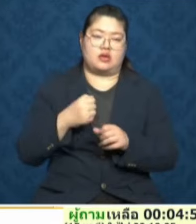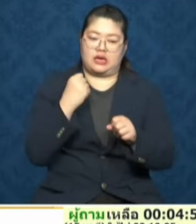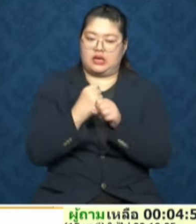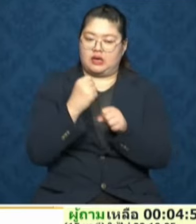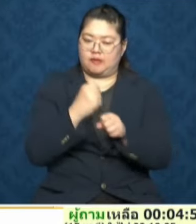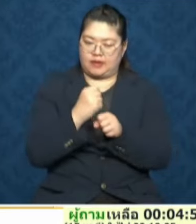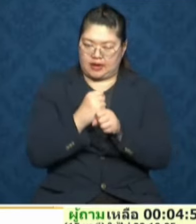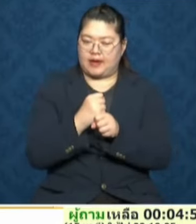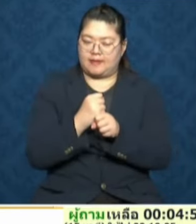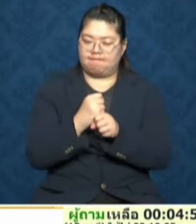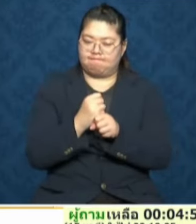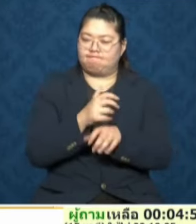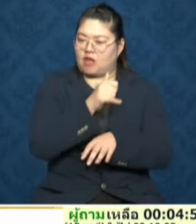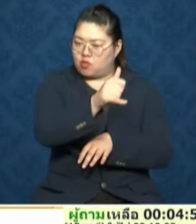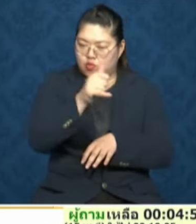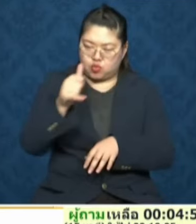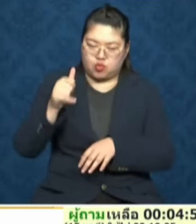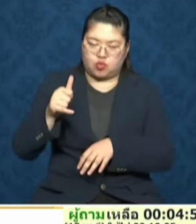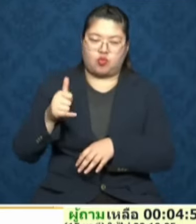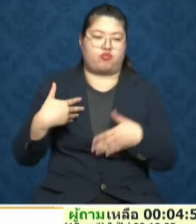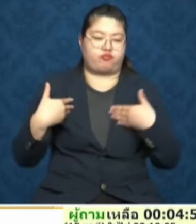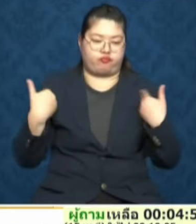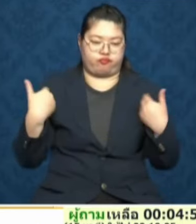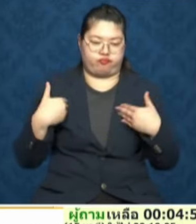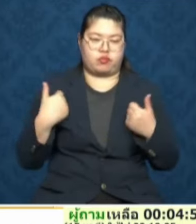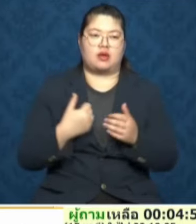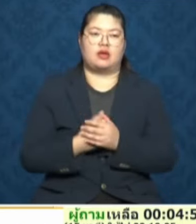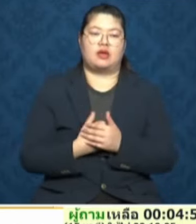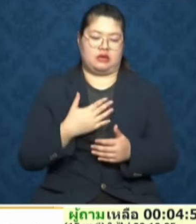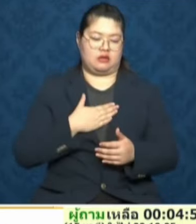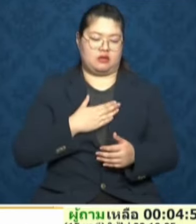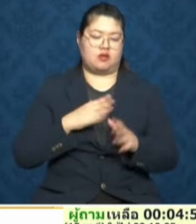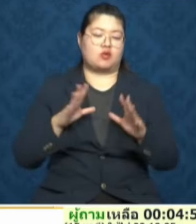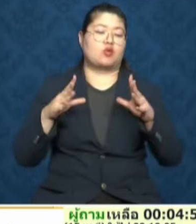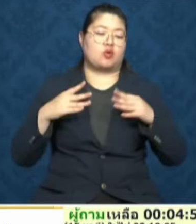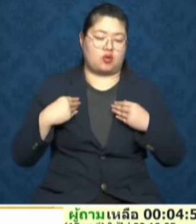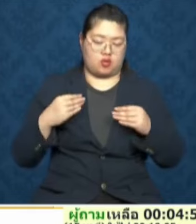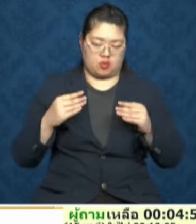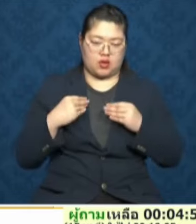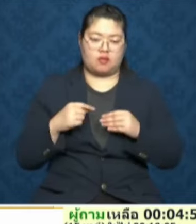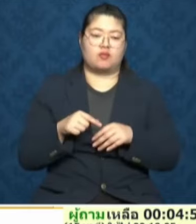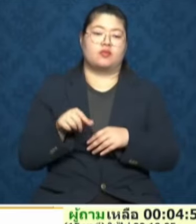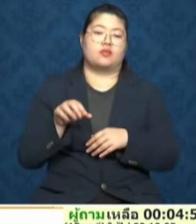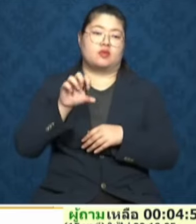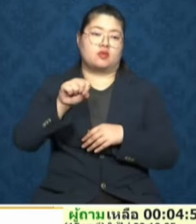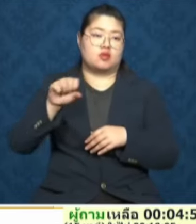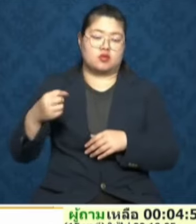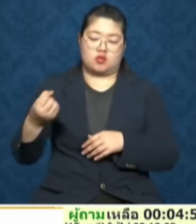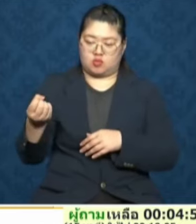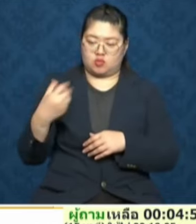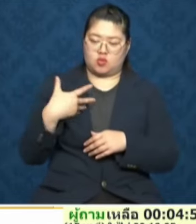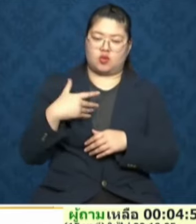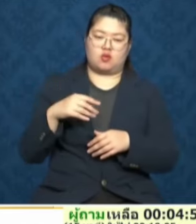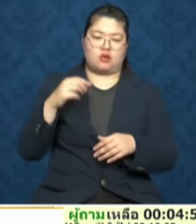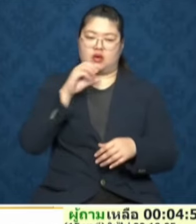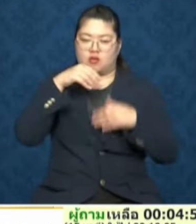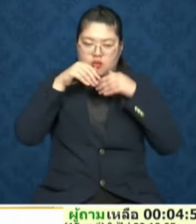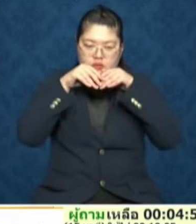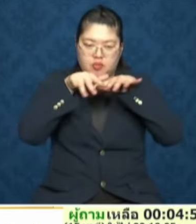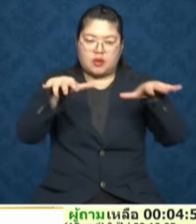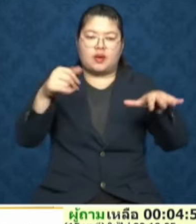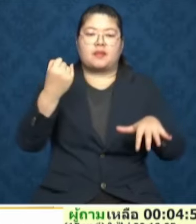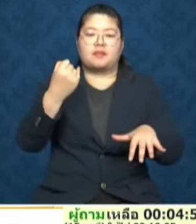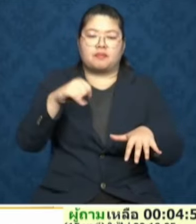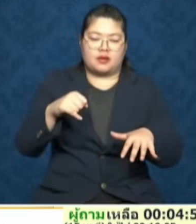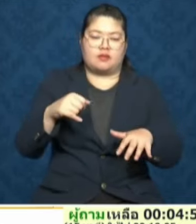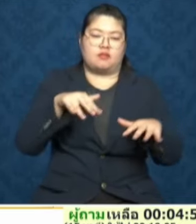moreเพระฉนั้กคิดว่าดีฉัยอมรับค่ะทท่านพสมาชิบอกวามมการศึษารผิด・ลาดแต่ ởก